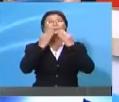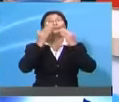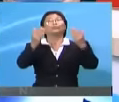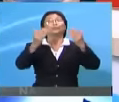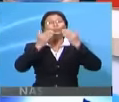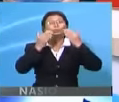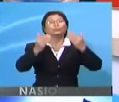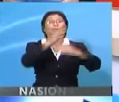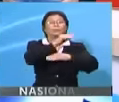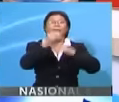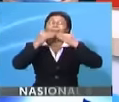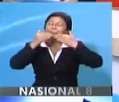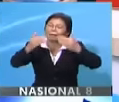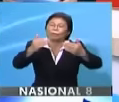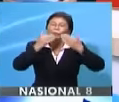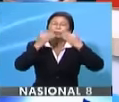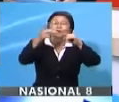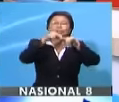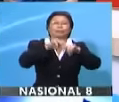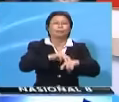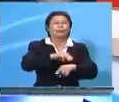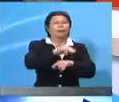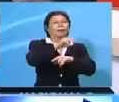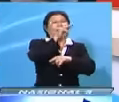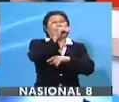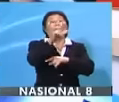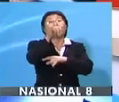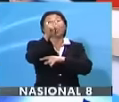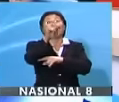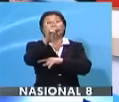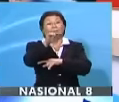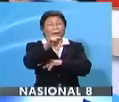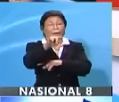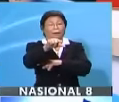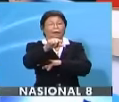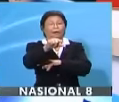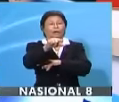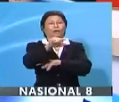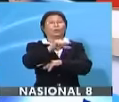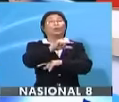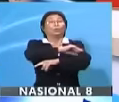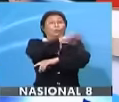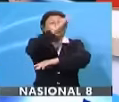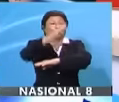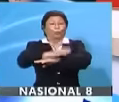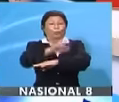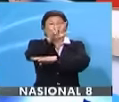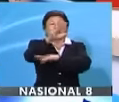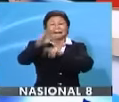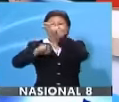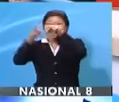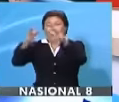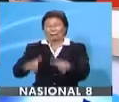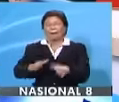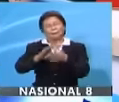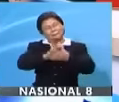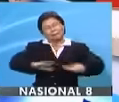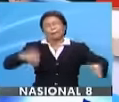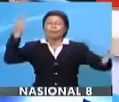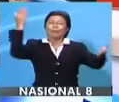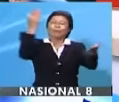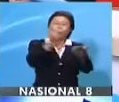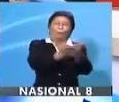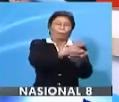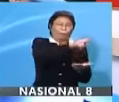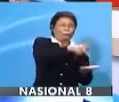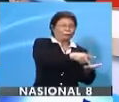Syukur dan terima kasih kepada Malim Gunung. Itu pula kata-kata yang diluahkan tiga pendaki terkandas yang selamat tiba di pusat